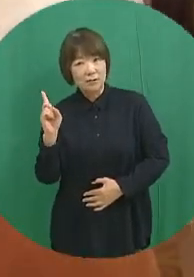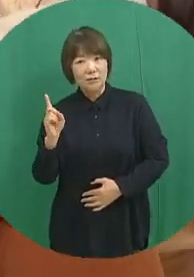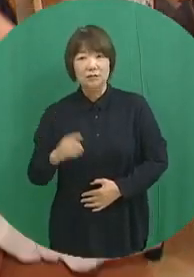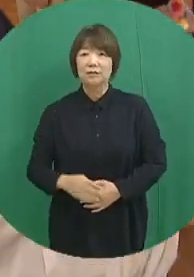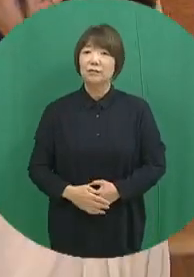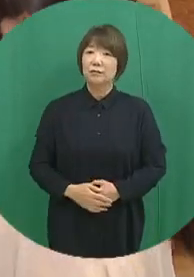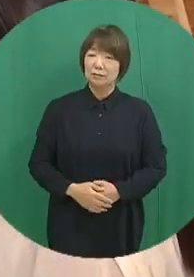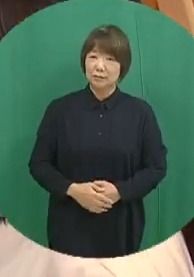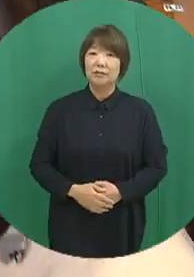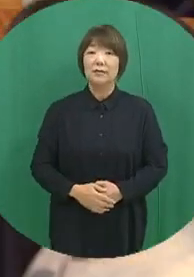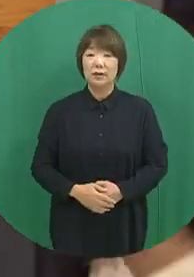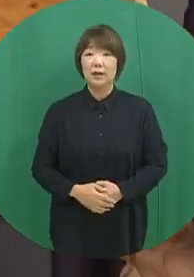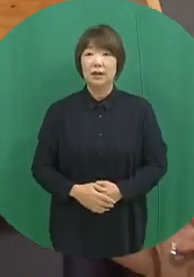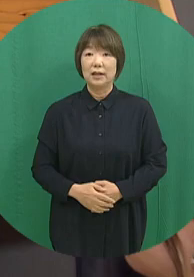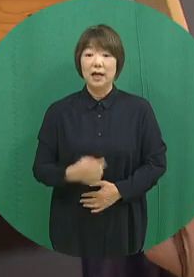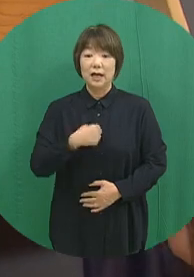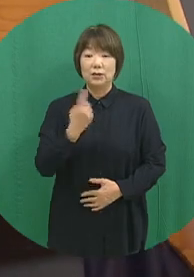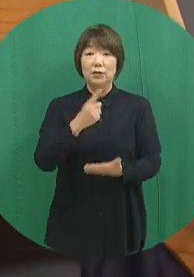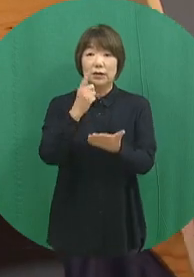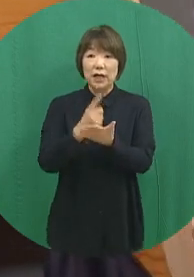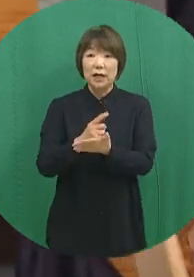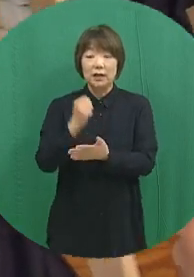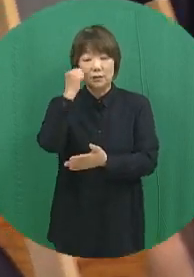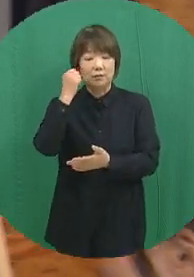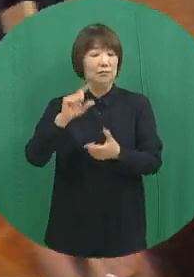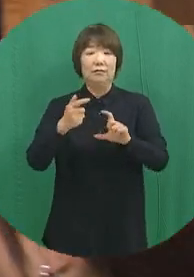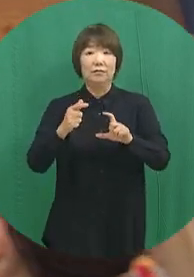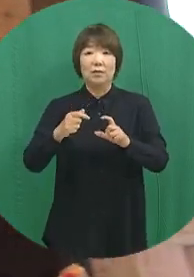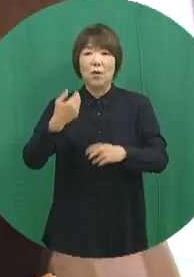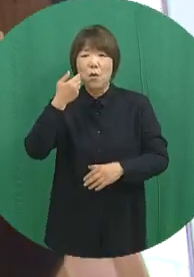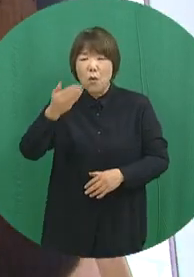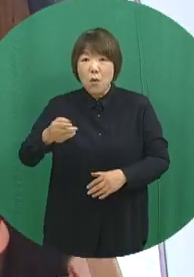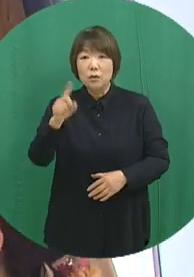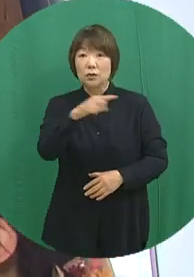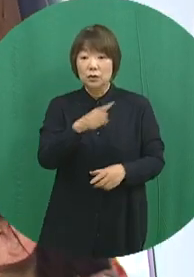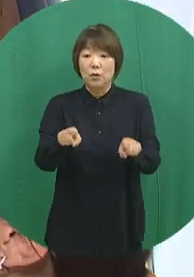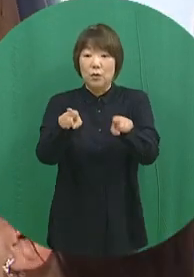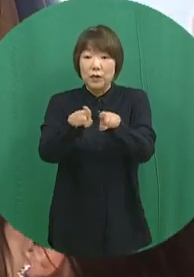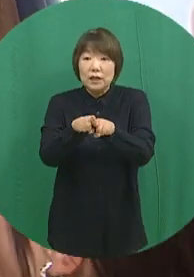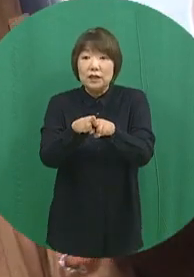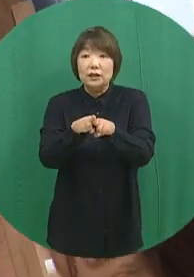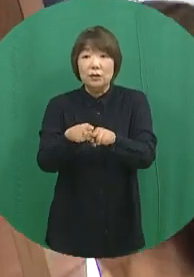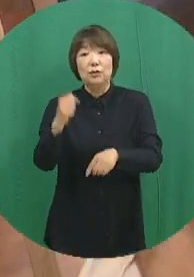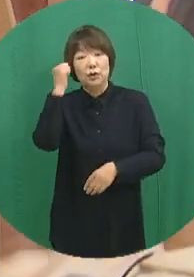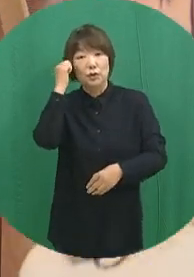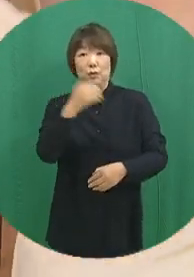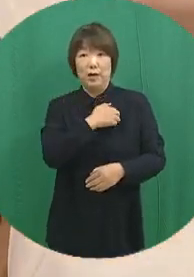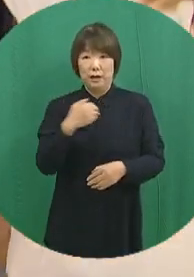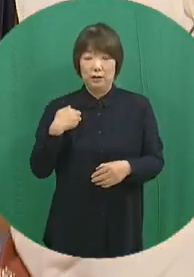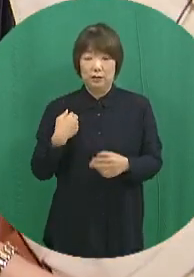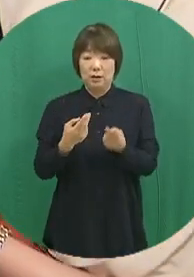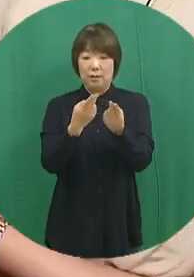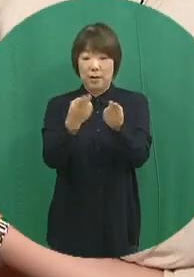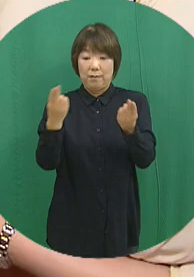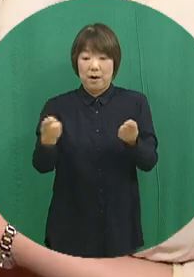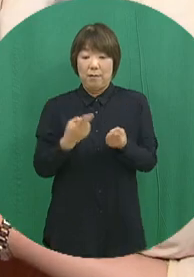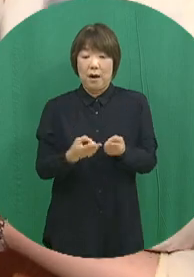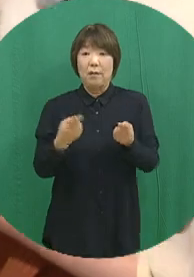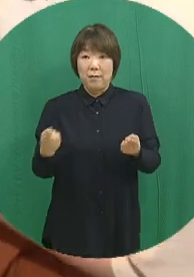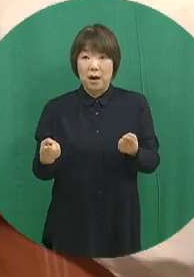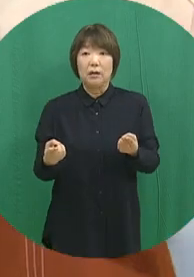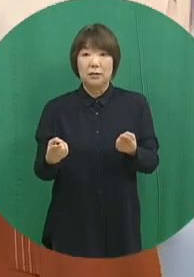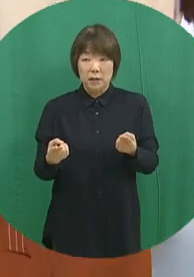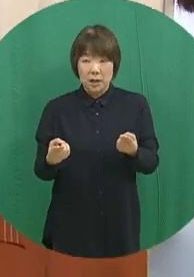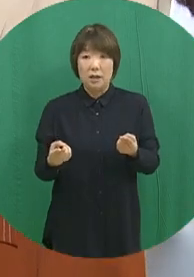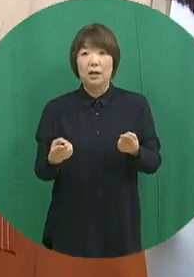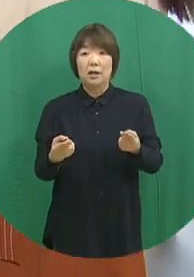トリールームという、はいはい、相部屋の、男女共用の相部屋のお部屋になります。 あ、じゃあもう本当にそれぞれ一人ずつ